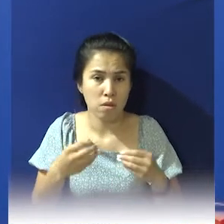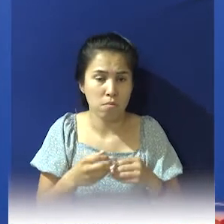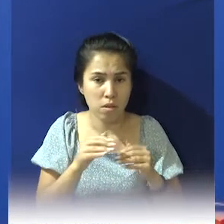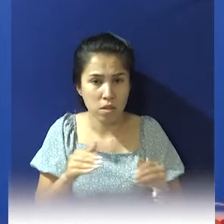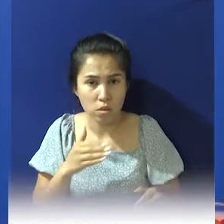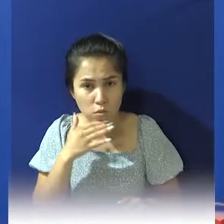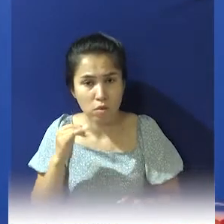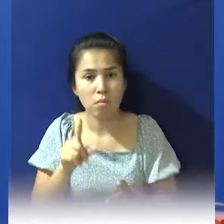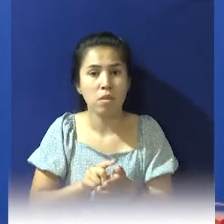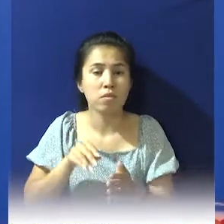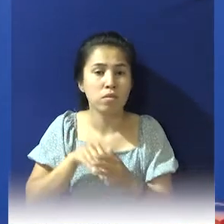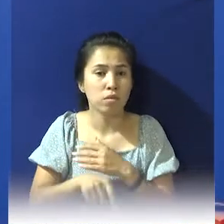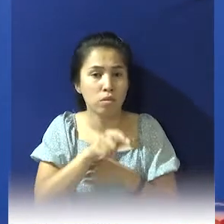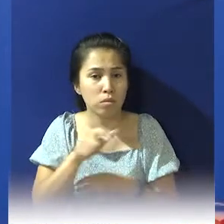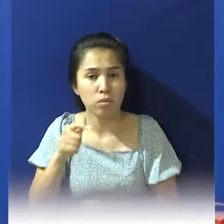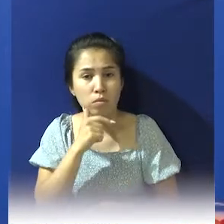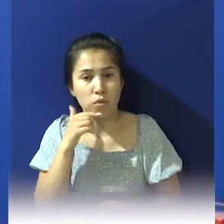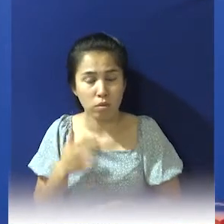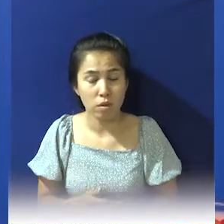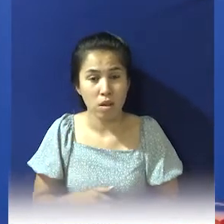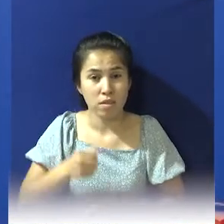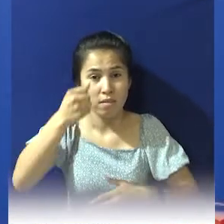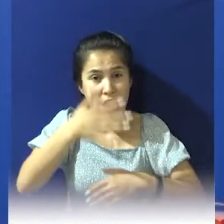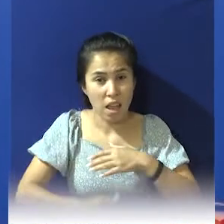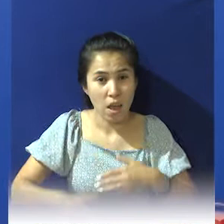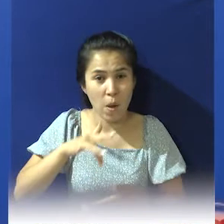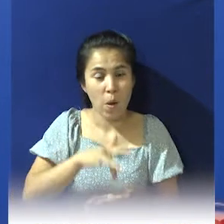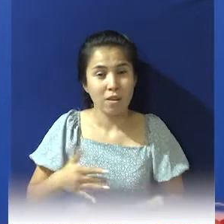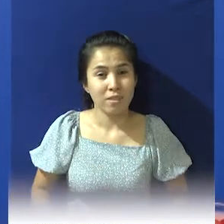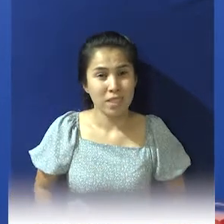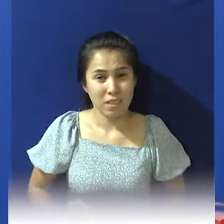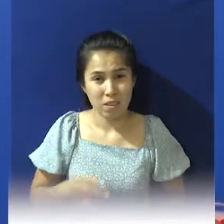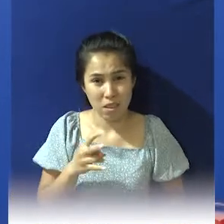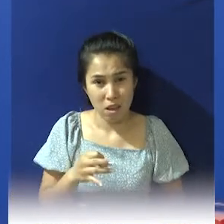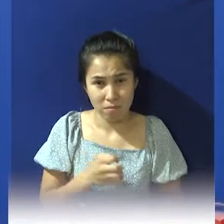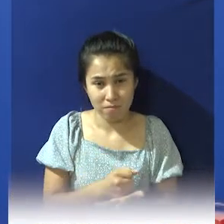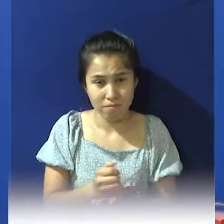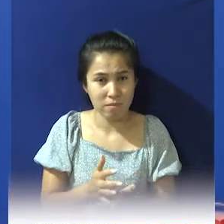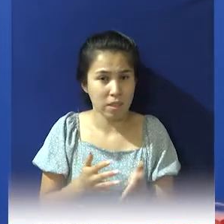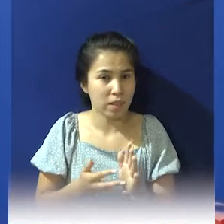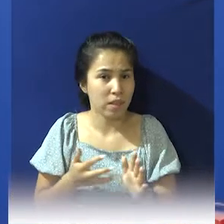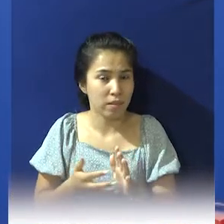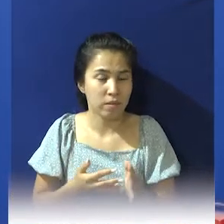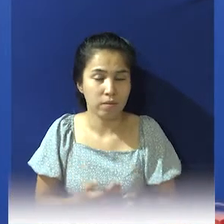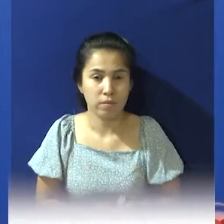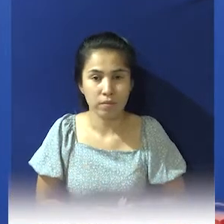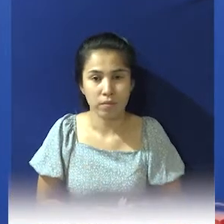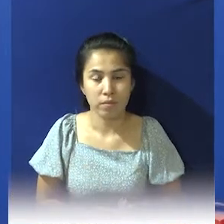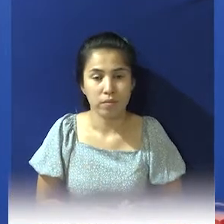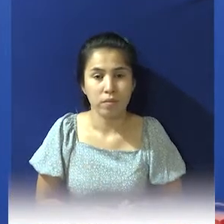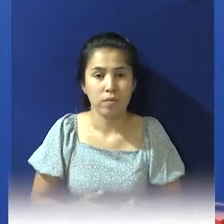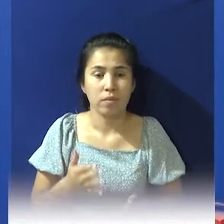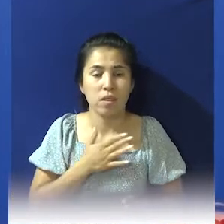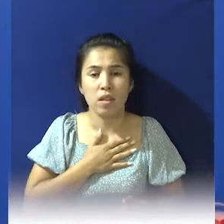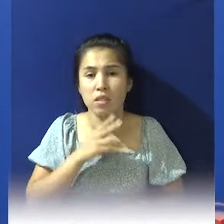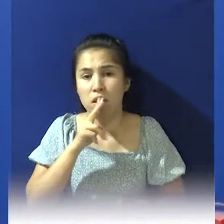и дефицит. Нам сахар поставляют по 210 тенге. В неделю для всех павильонов в общей сложности выделяется 15 тонн сахара.